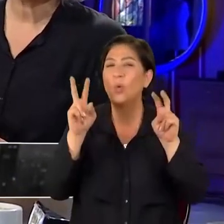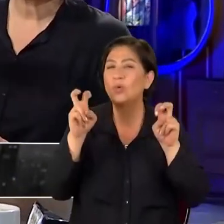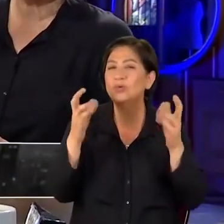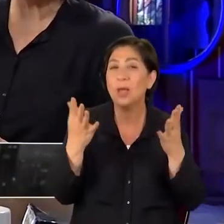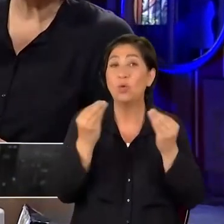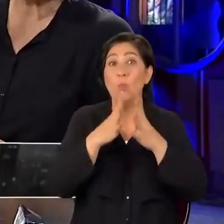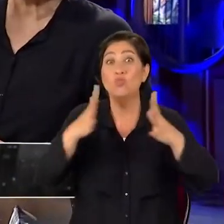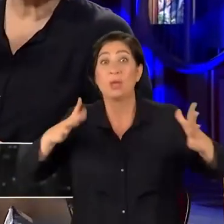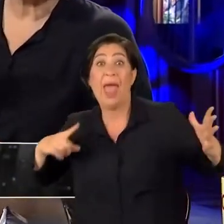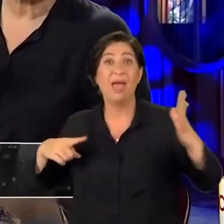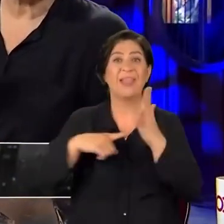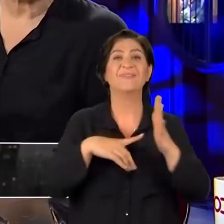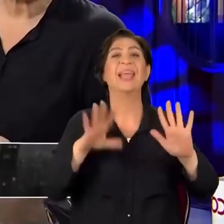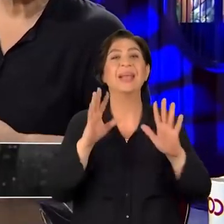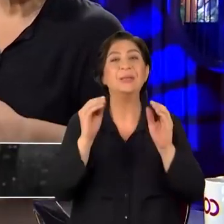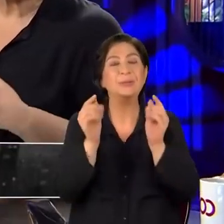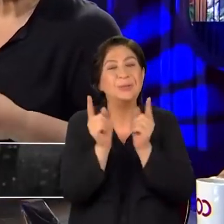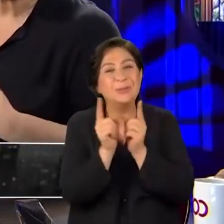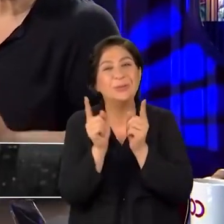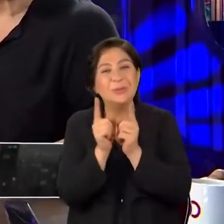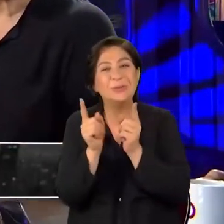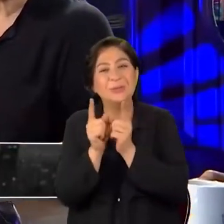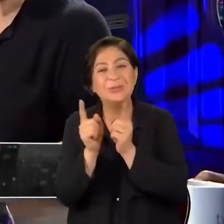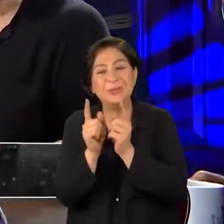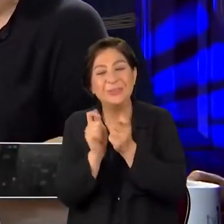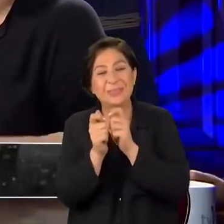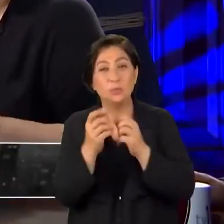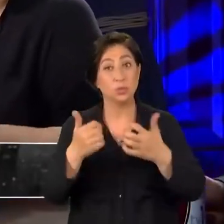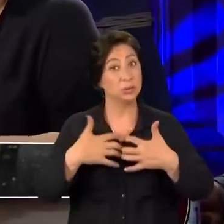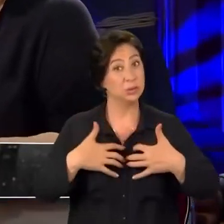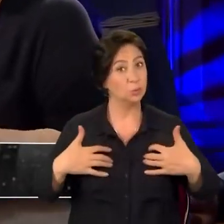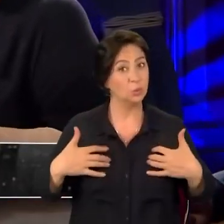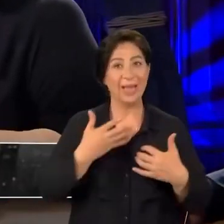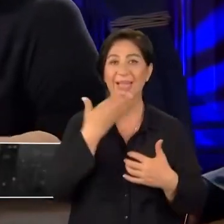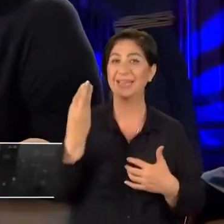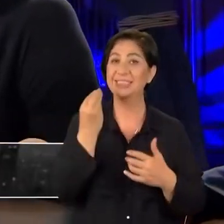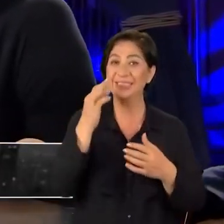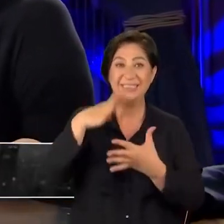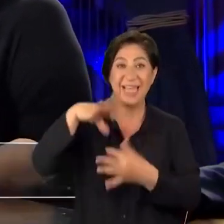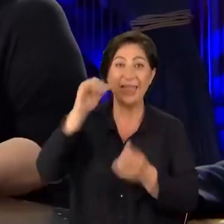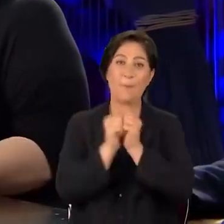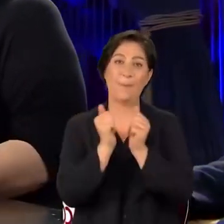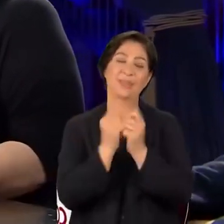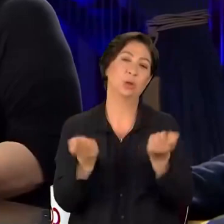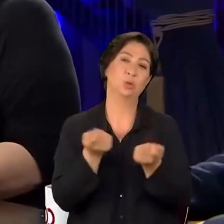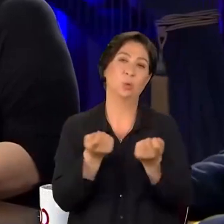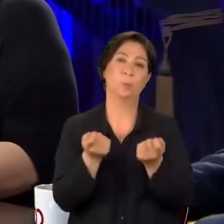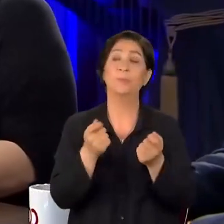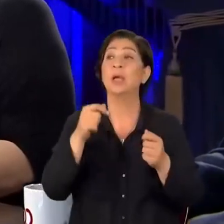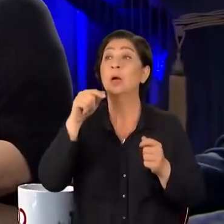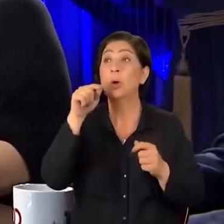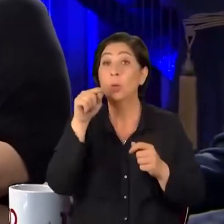bizim öyle çok büyük hedeflerden değil, daha küçük yollardan gider. İnanılmaz cesur, genç insanlar çalışıyorum ve bu